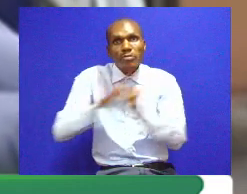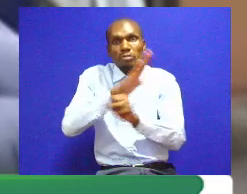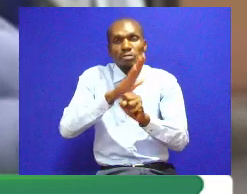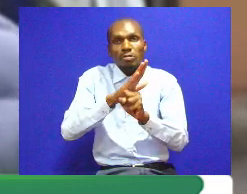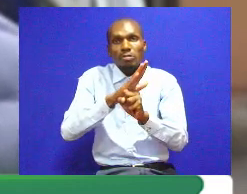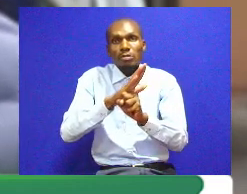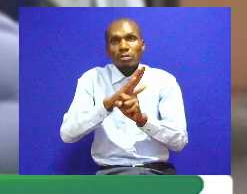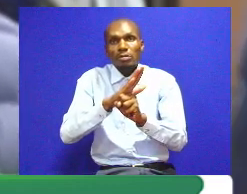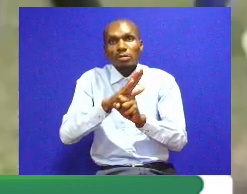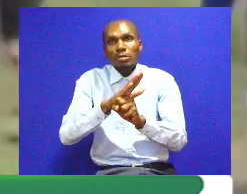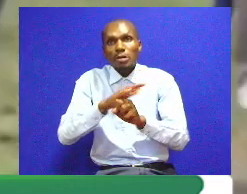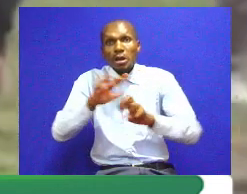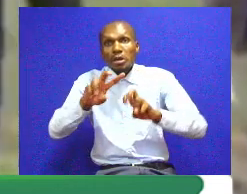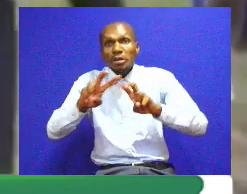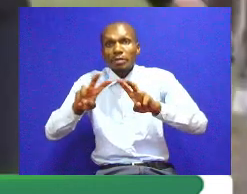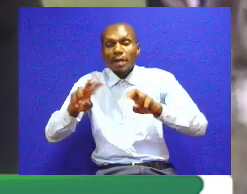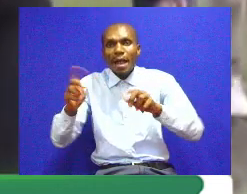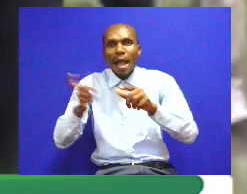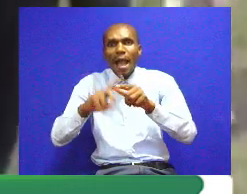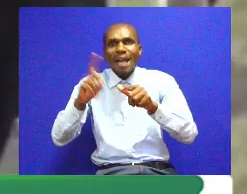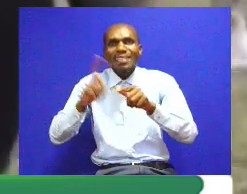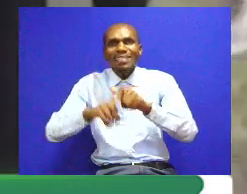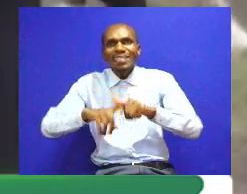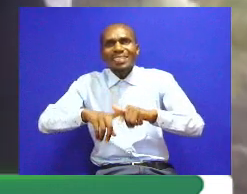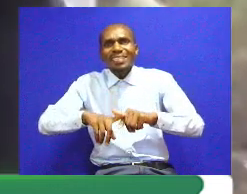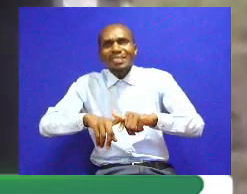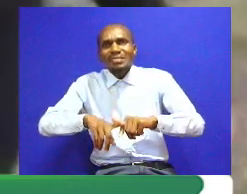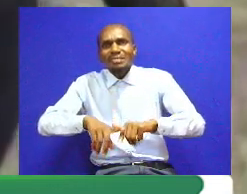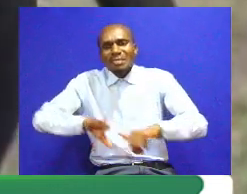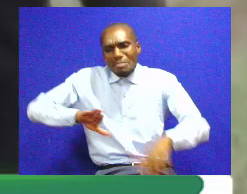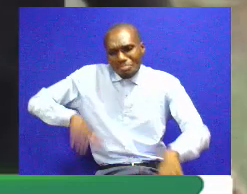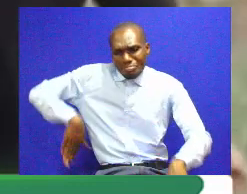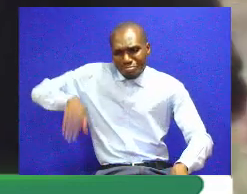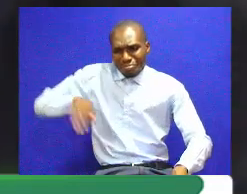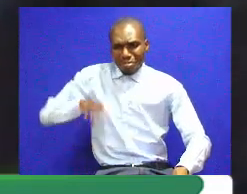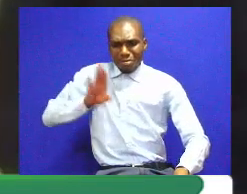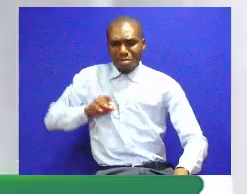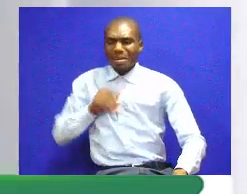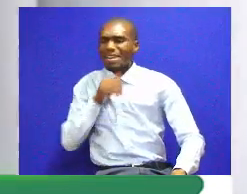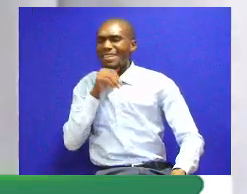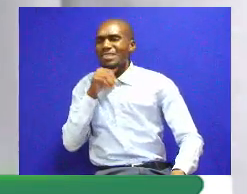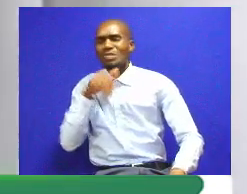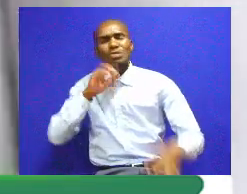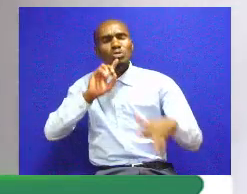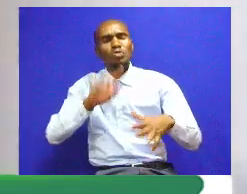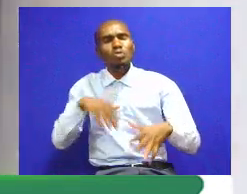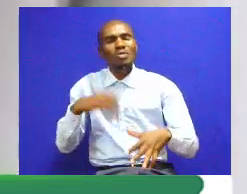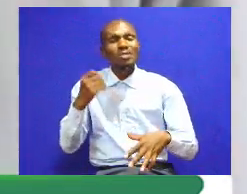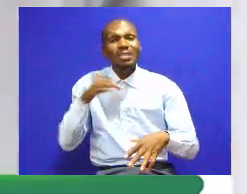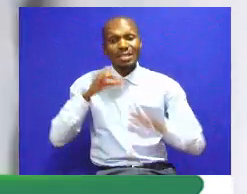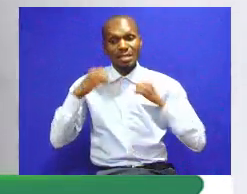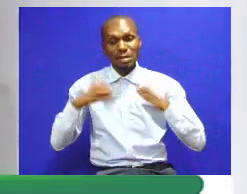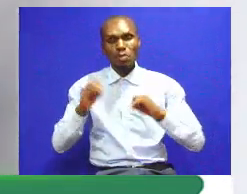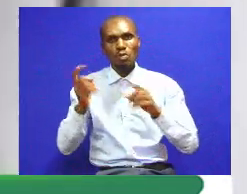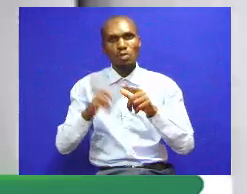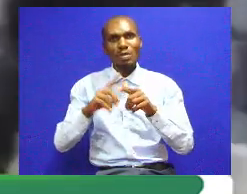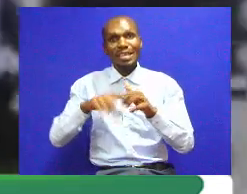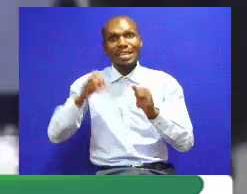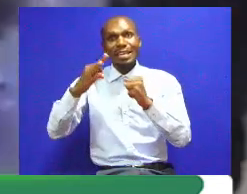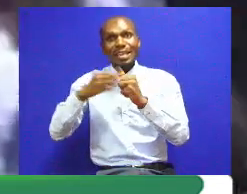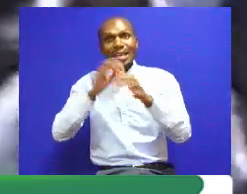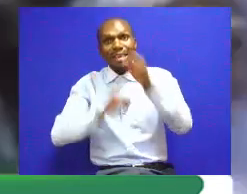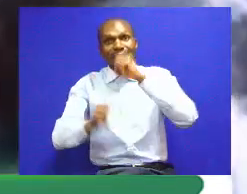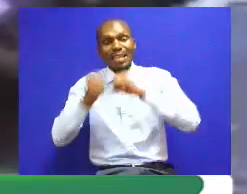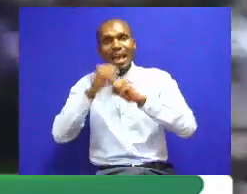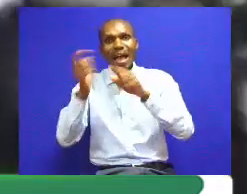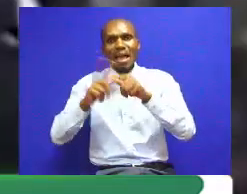internal investigation. Oko ndrigo kwa basubati na kurusi uchi angatari gento kagani. Miake tane tato ya etire ni gaba subati wa koreto